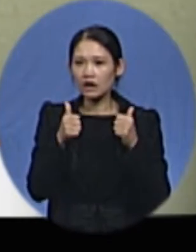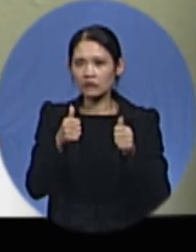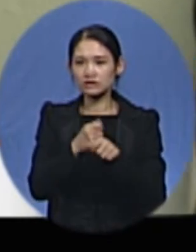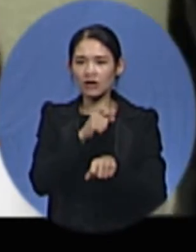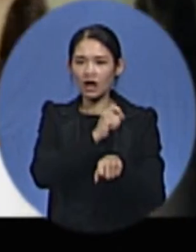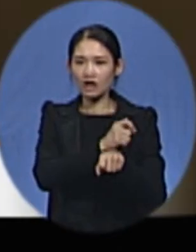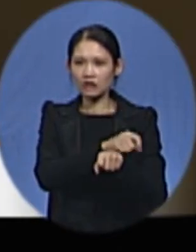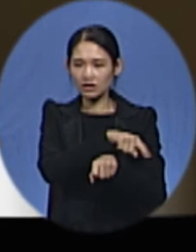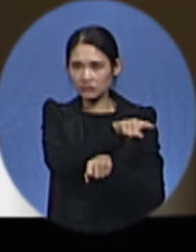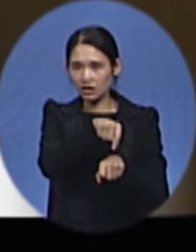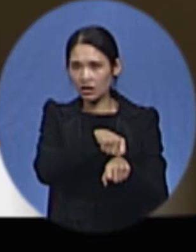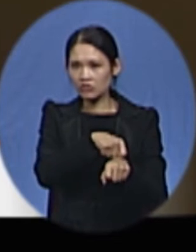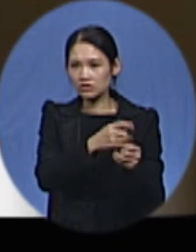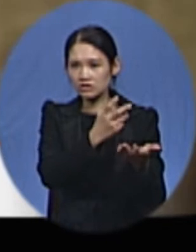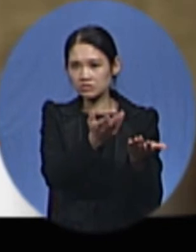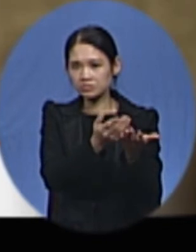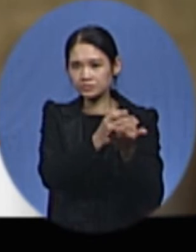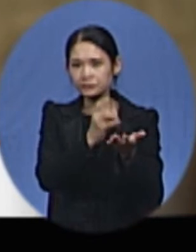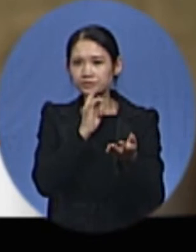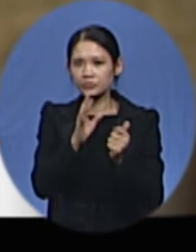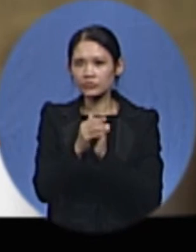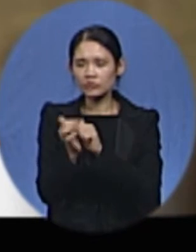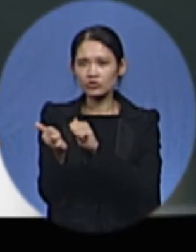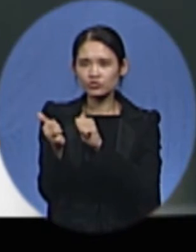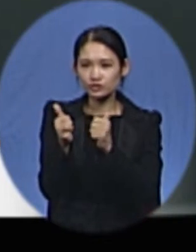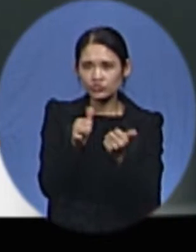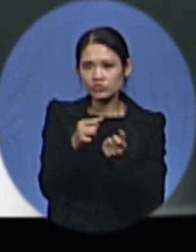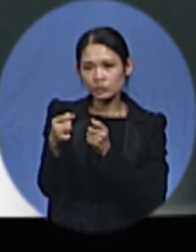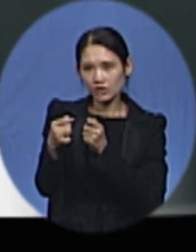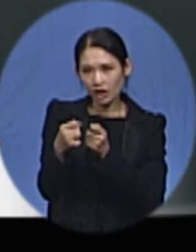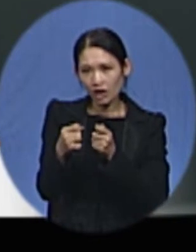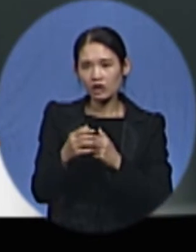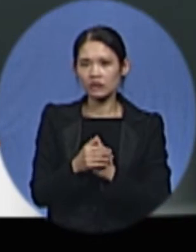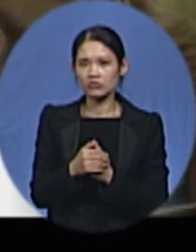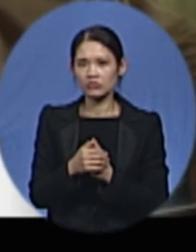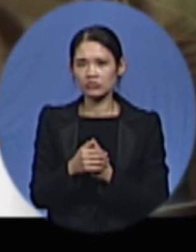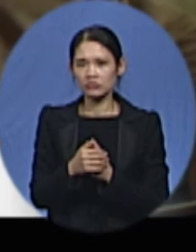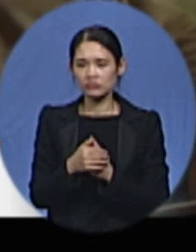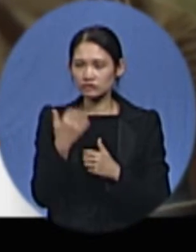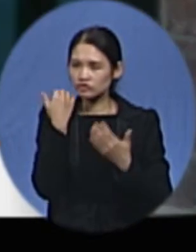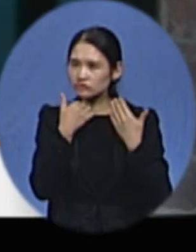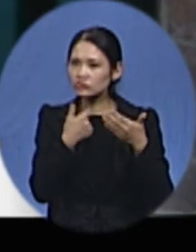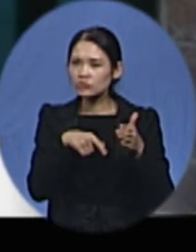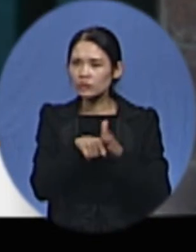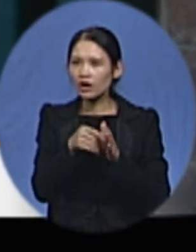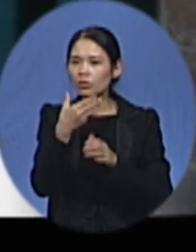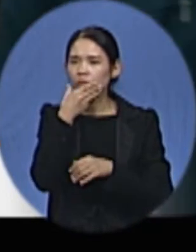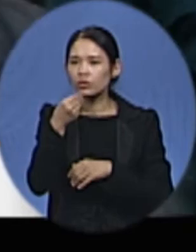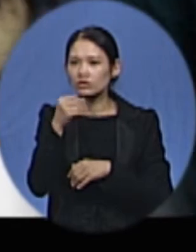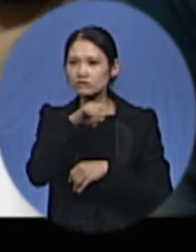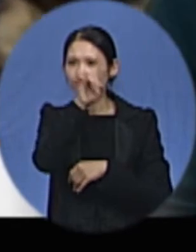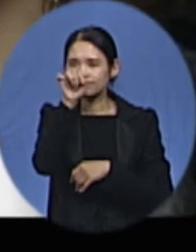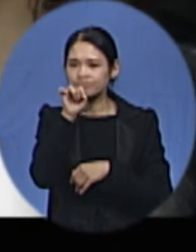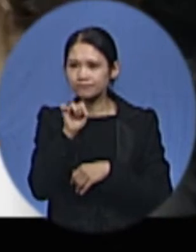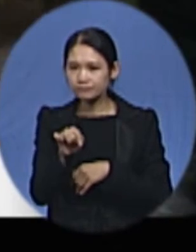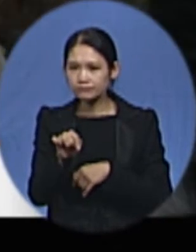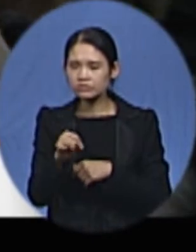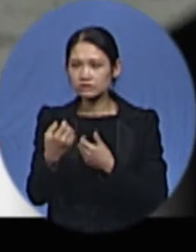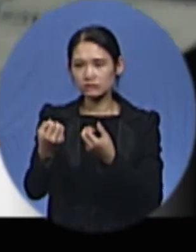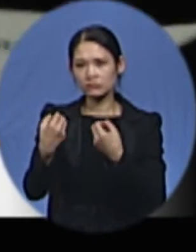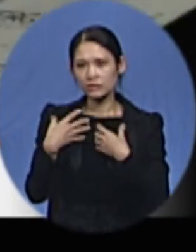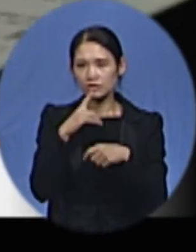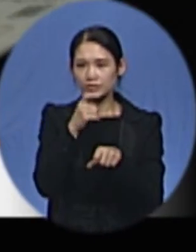탁상행정뿐인 현실은 결국 그를 죽음으로 몰고 가는데요. 누구를 위한 복지인가라는 물음을